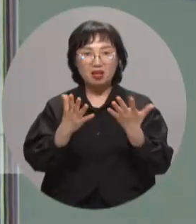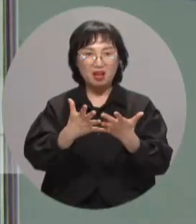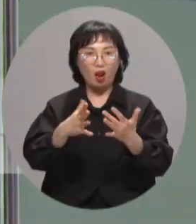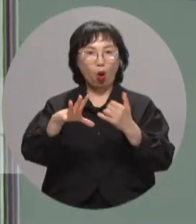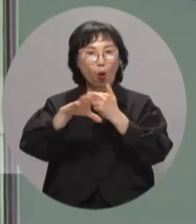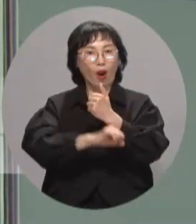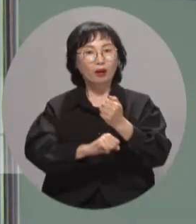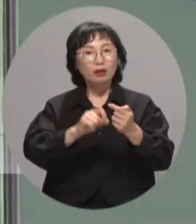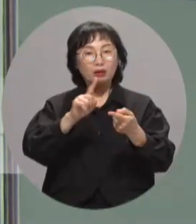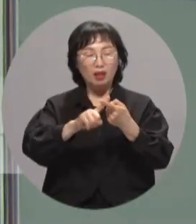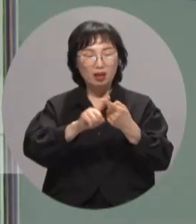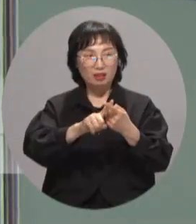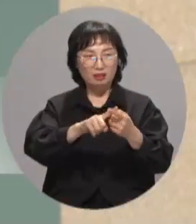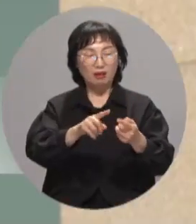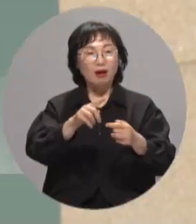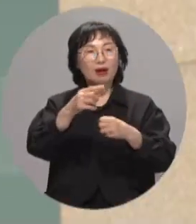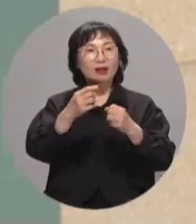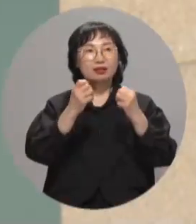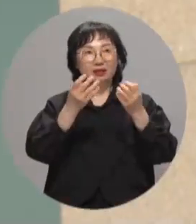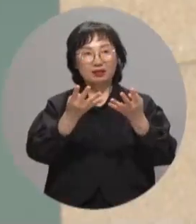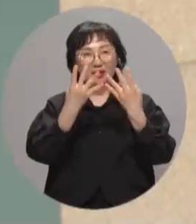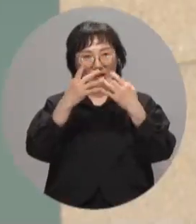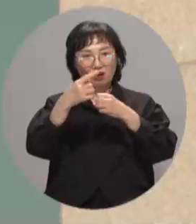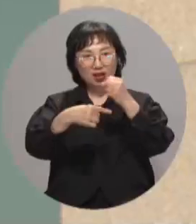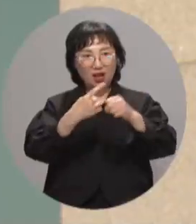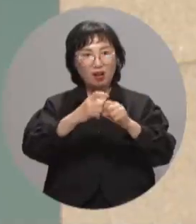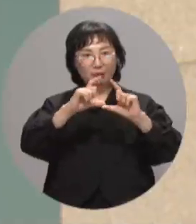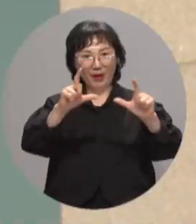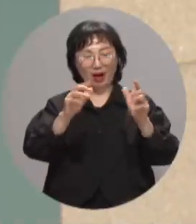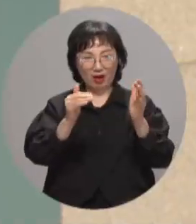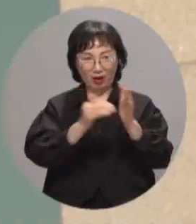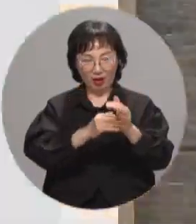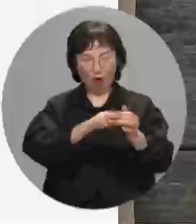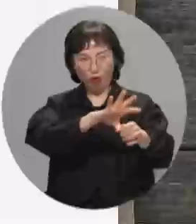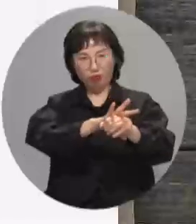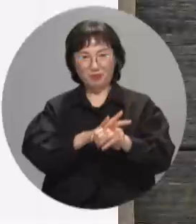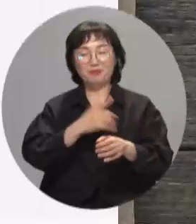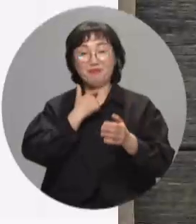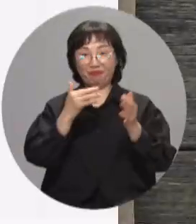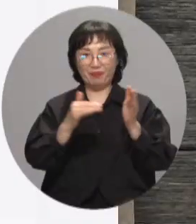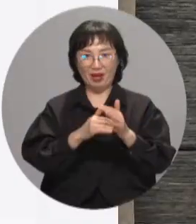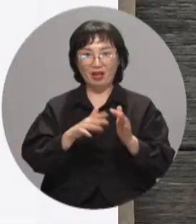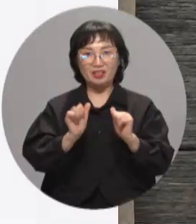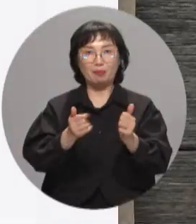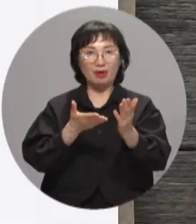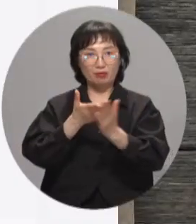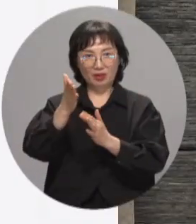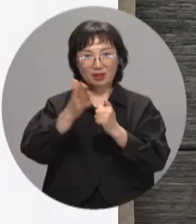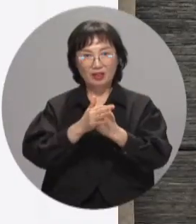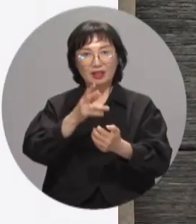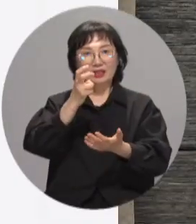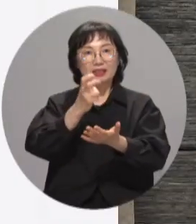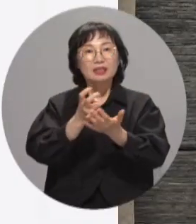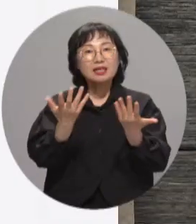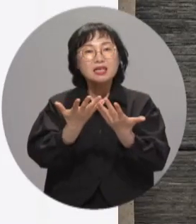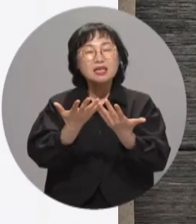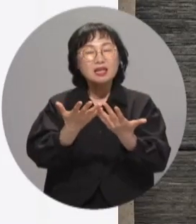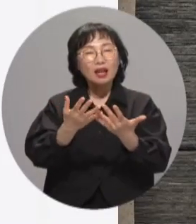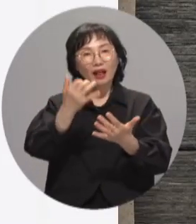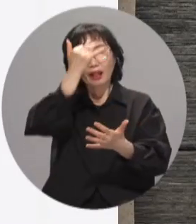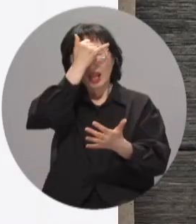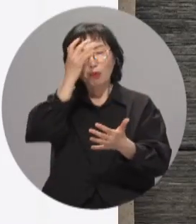기소된 김씨에게 징역 1년을 선고하고 법정 구속했습니다 재판부는 직업 윤리에 비추어 죄질이